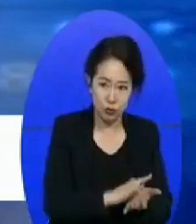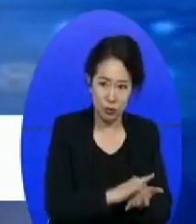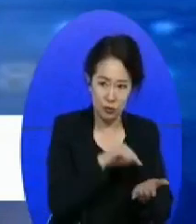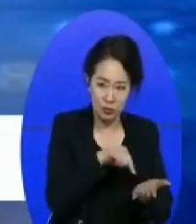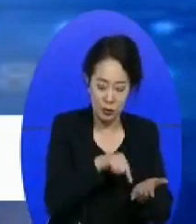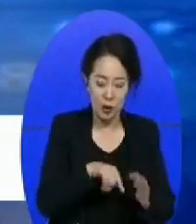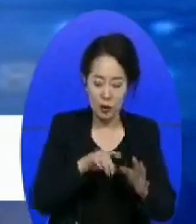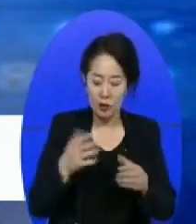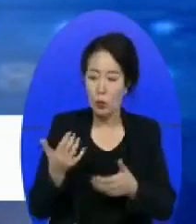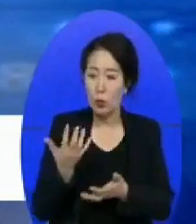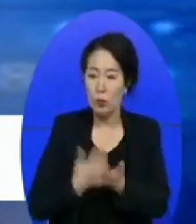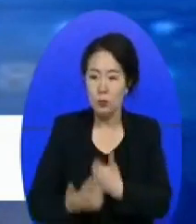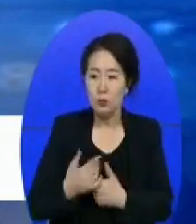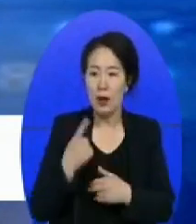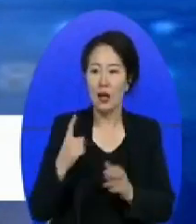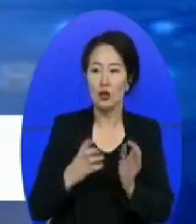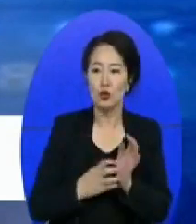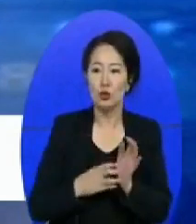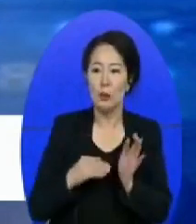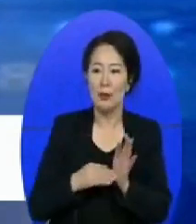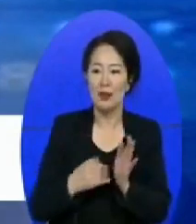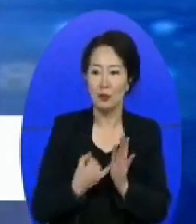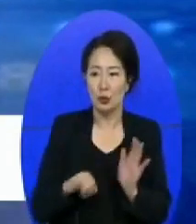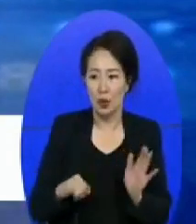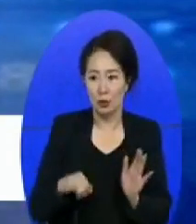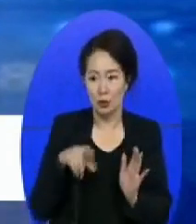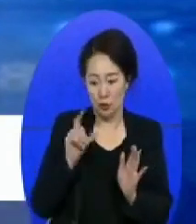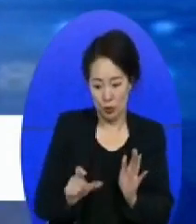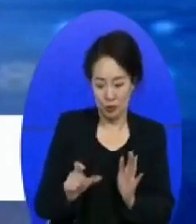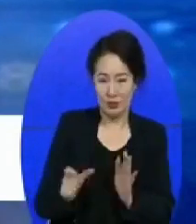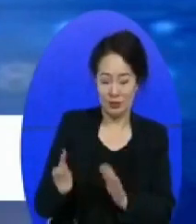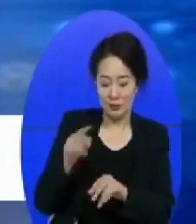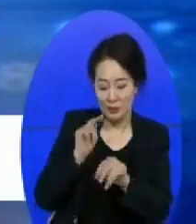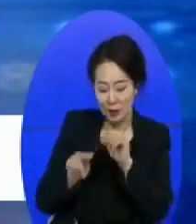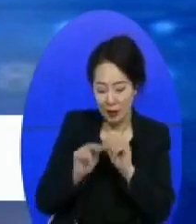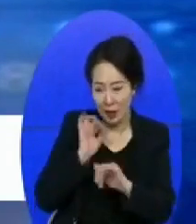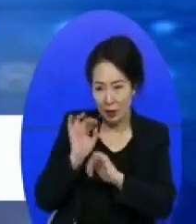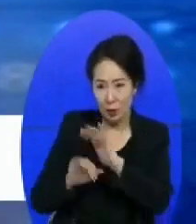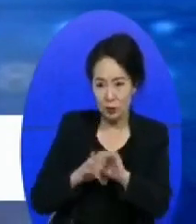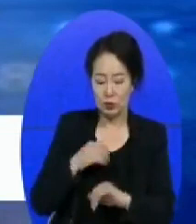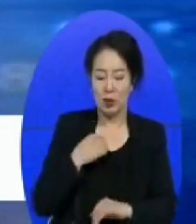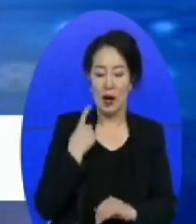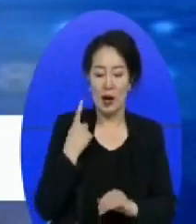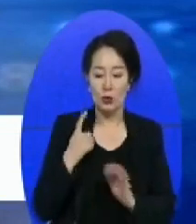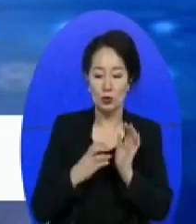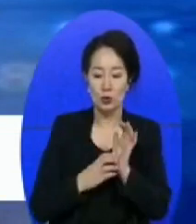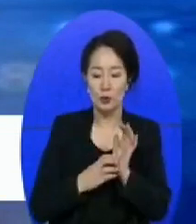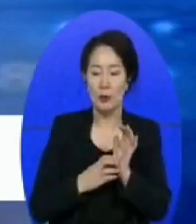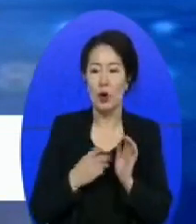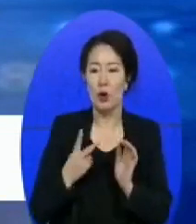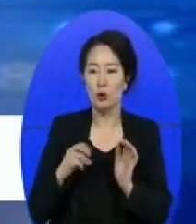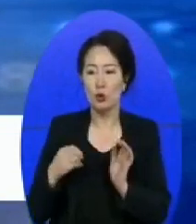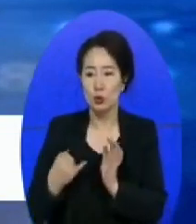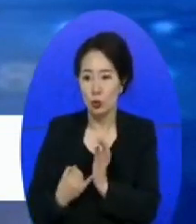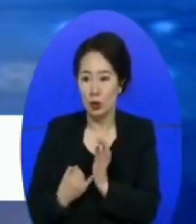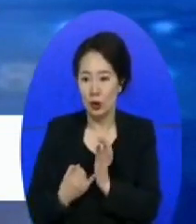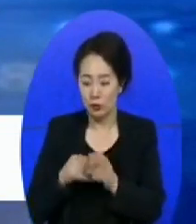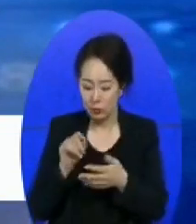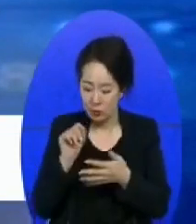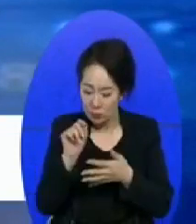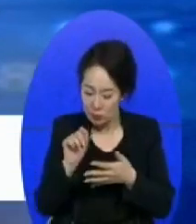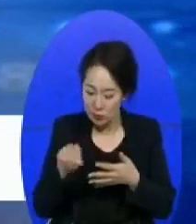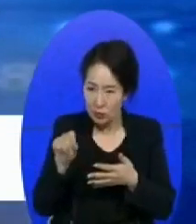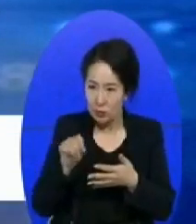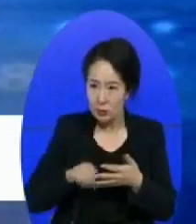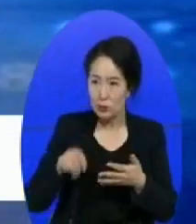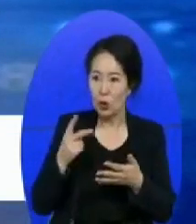19206 зорчигчоос эрүүл мэндийн тодорхойлтын хуудас авсан байгаа. За, 19206 зорчигчоос хоёроос дээш шинж тэмдэг жагтлсан